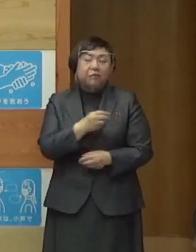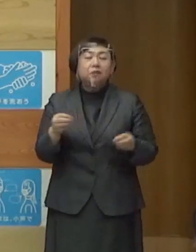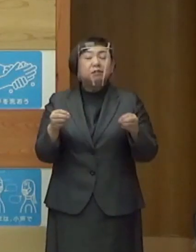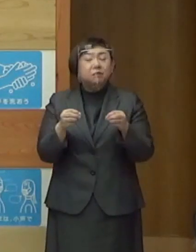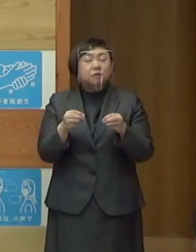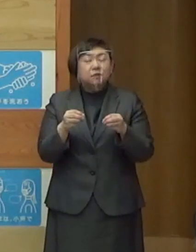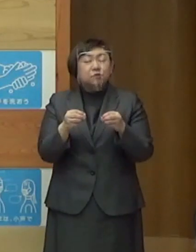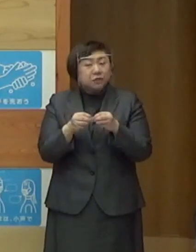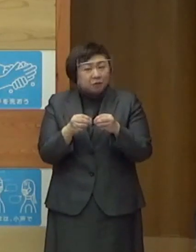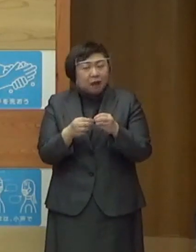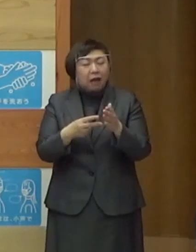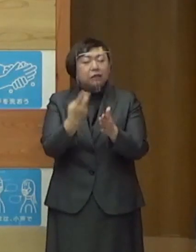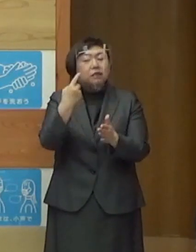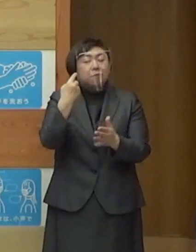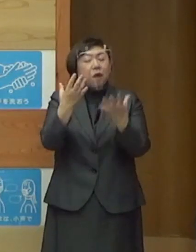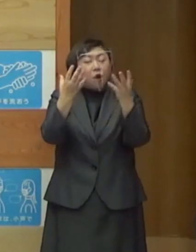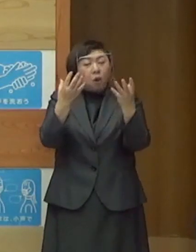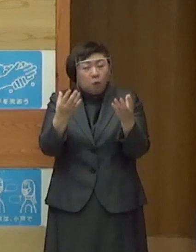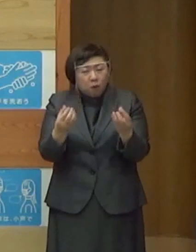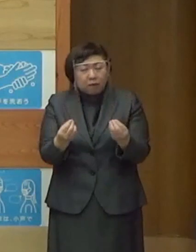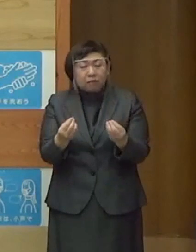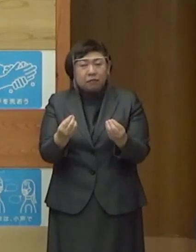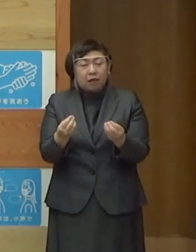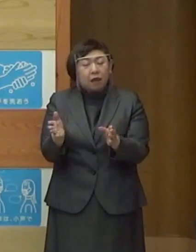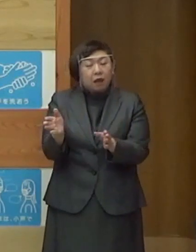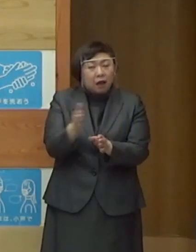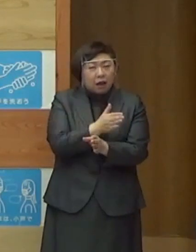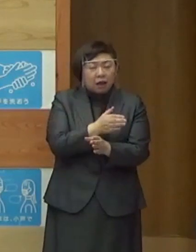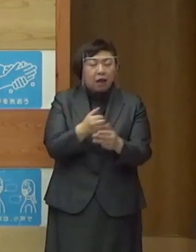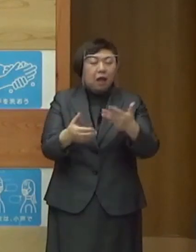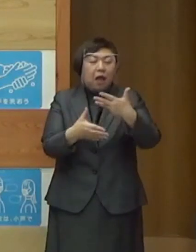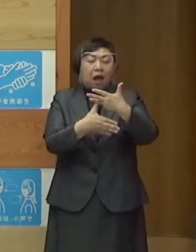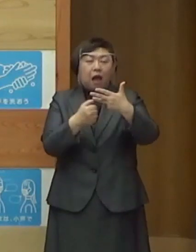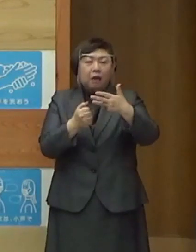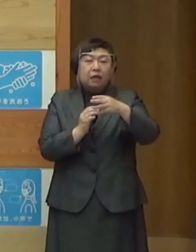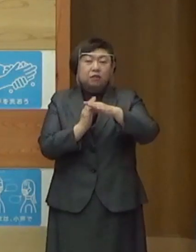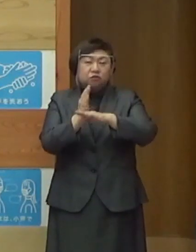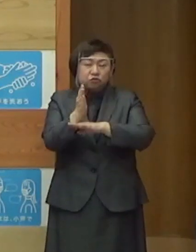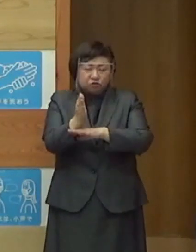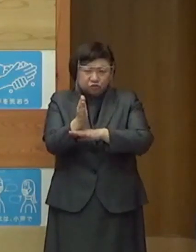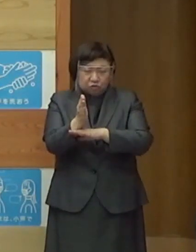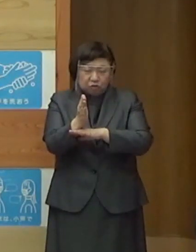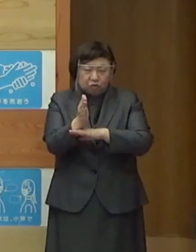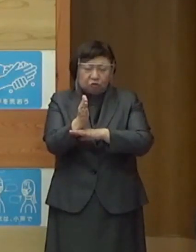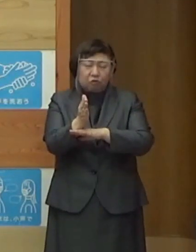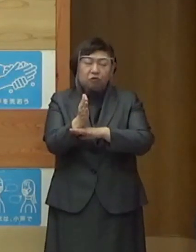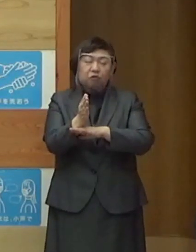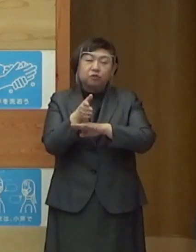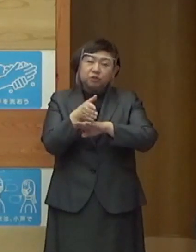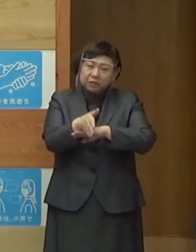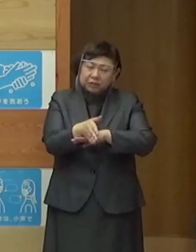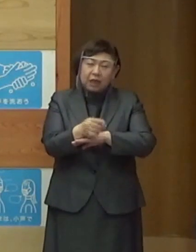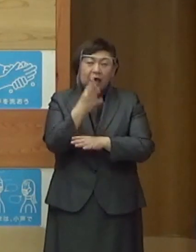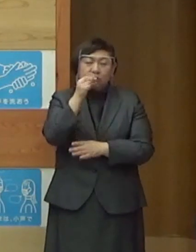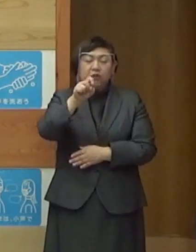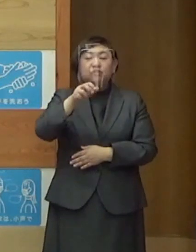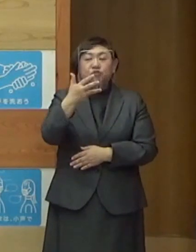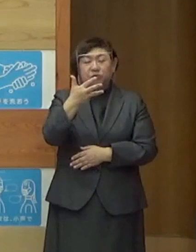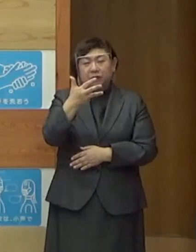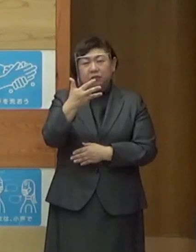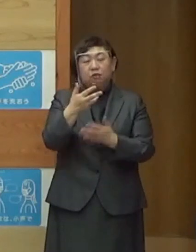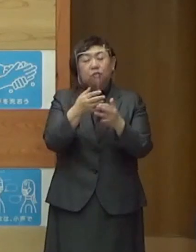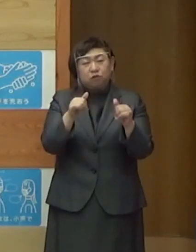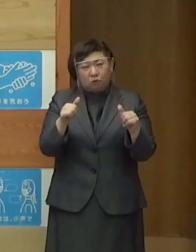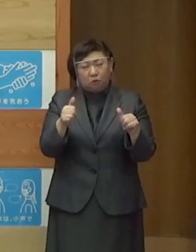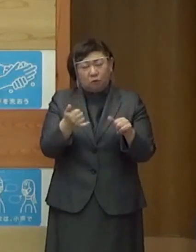ども、2回目接種完了から原則8ヶ月以上が経過した18歳以上の方を対象として、12